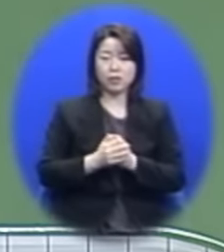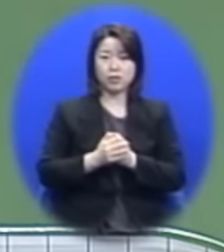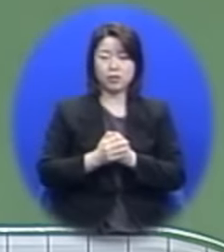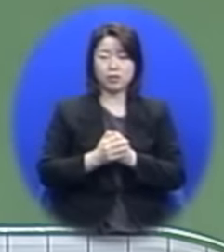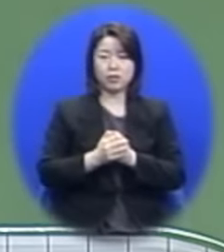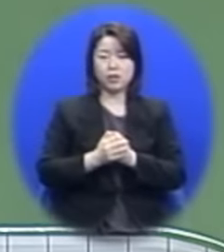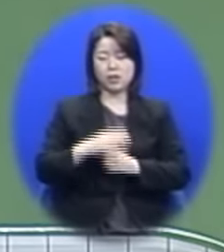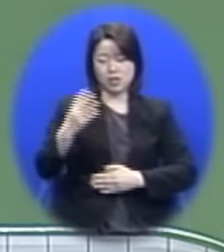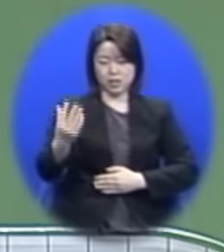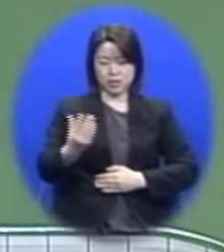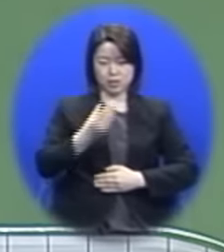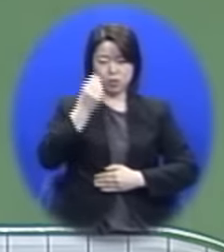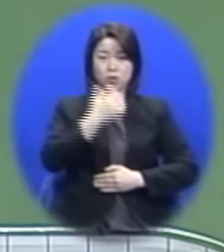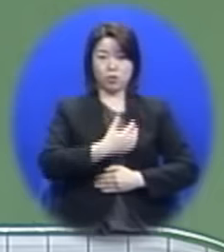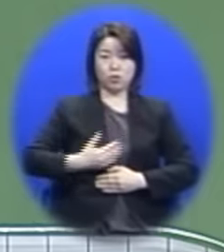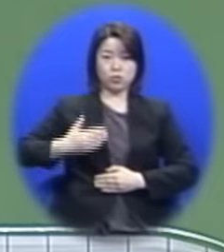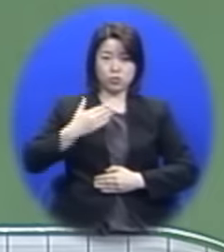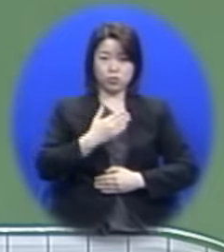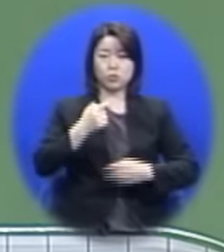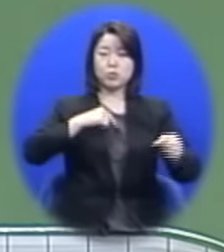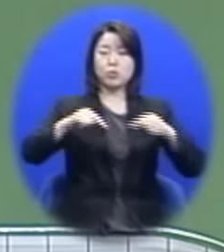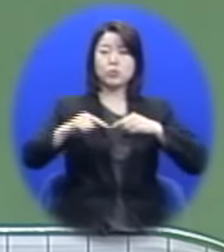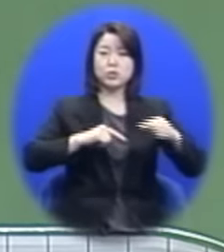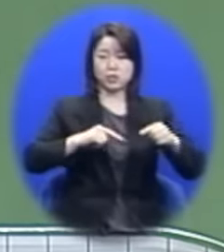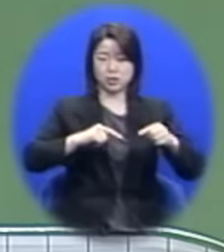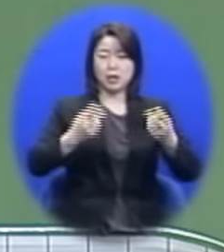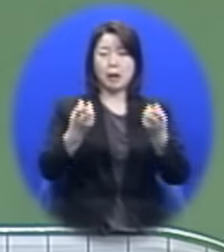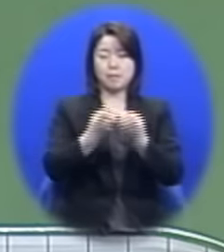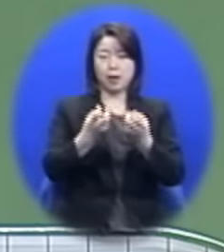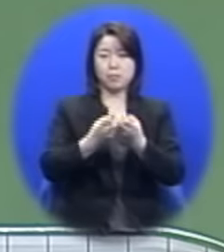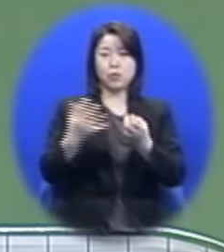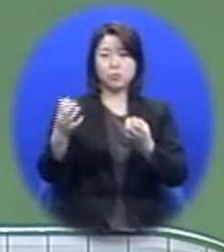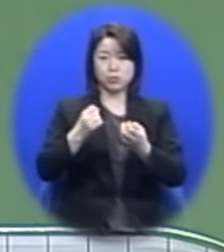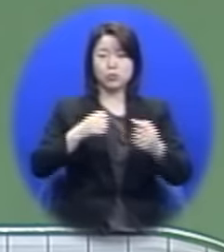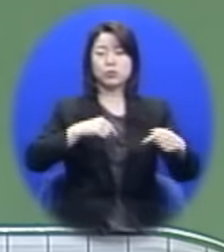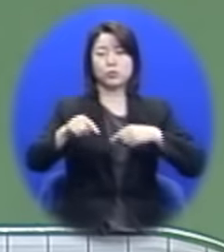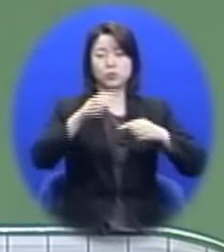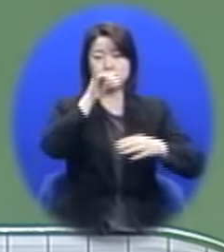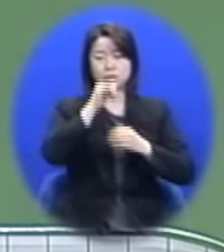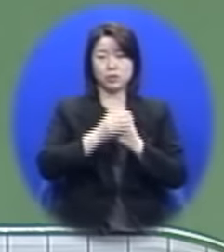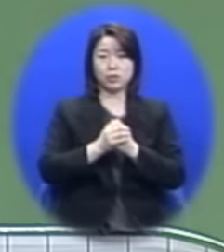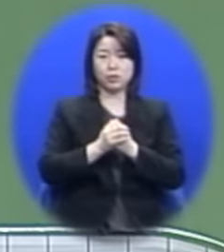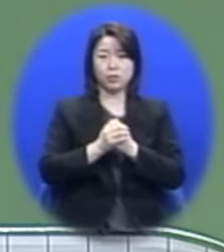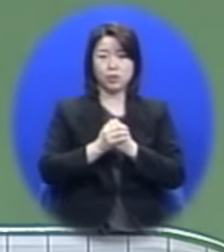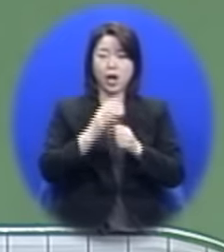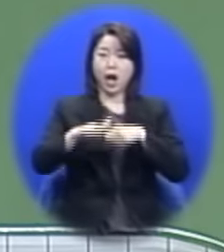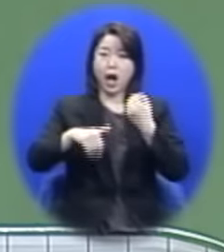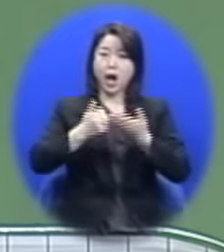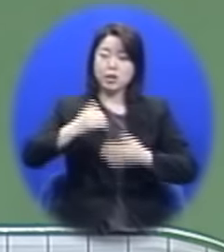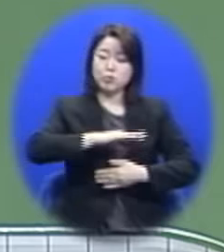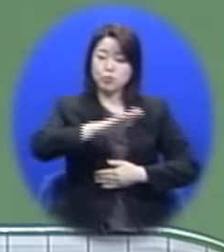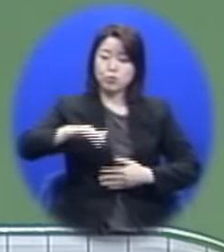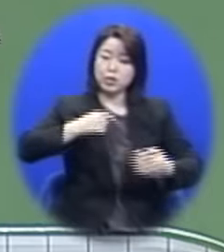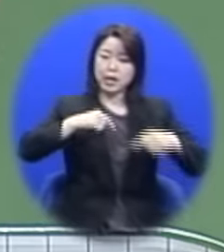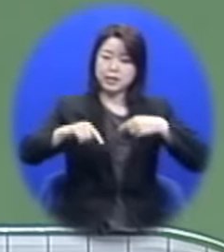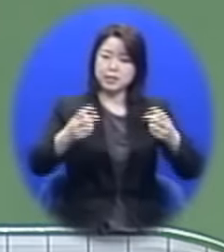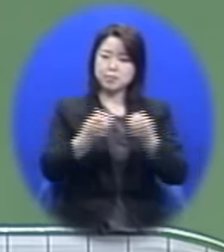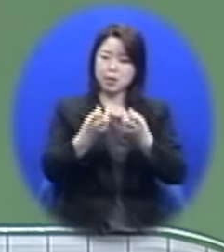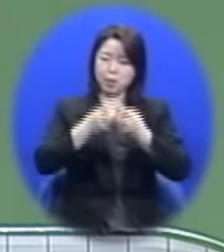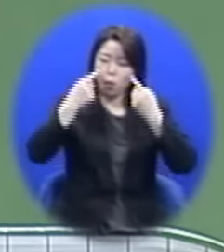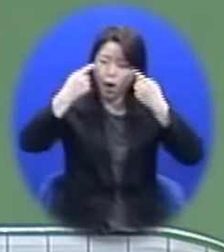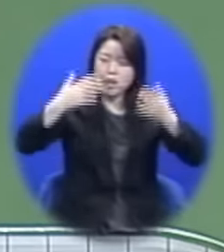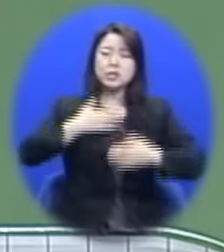성육신의 통치로 우리를 다스리세요. 하나님이 우리를 다스리는 방식을 정확하게 알아야 돼요.